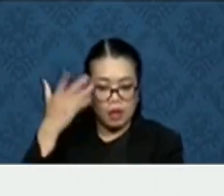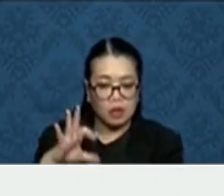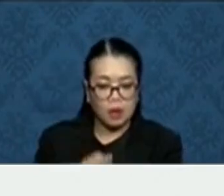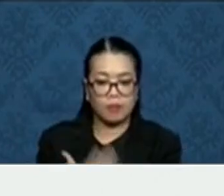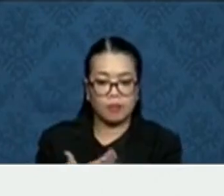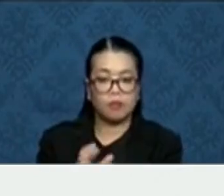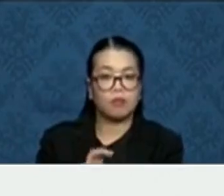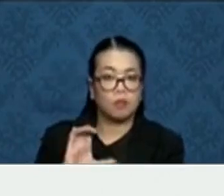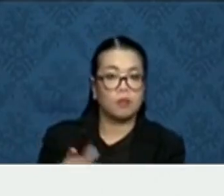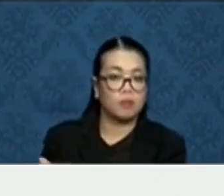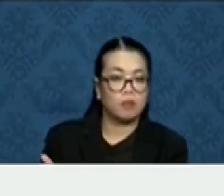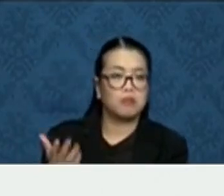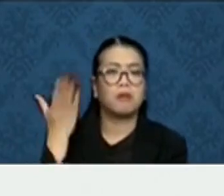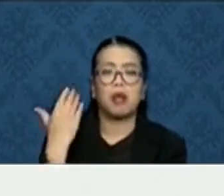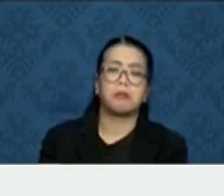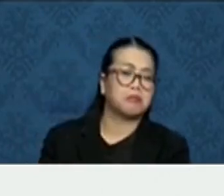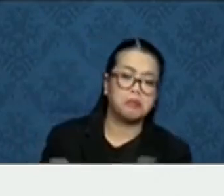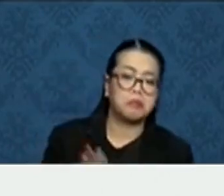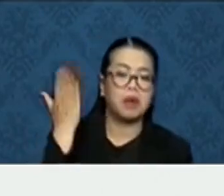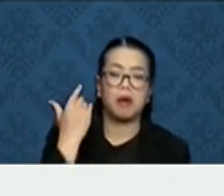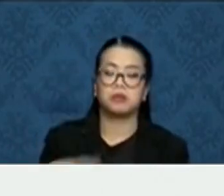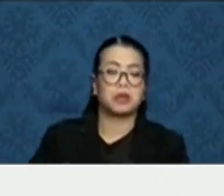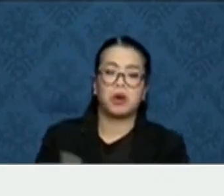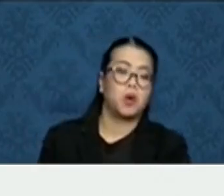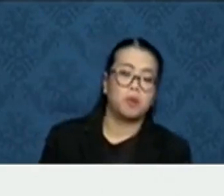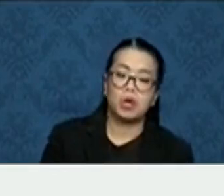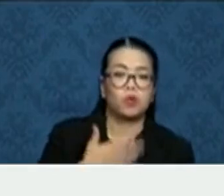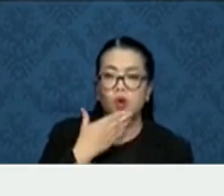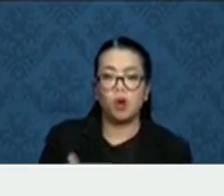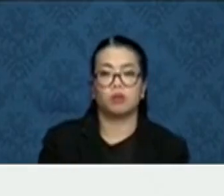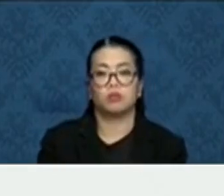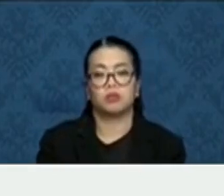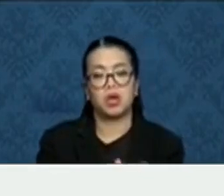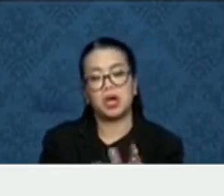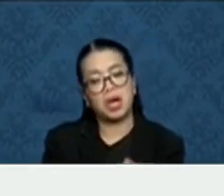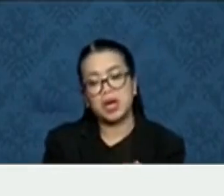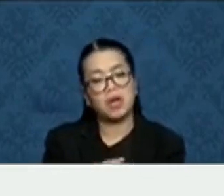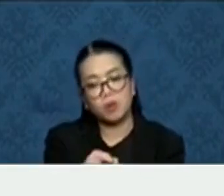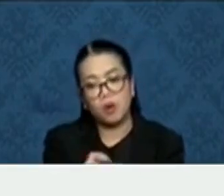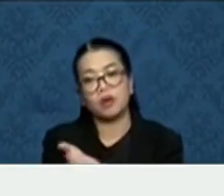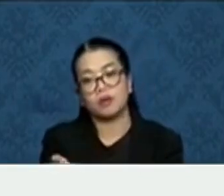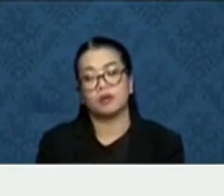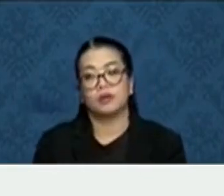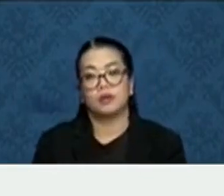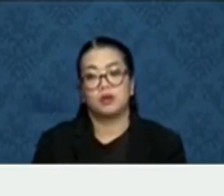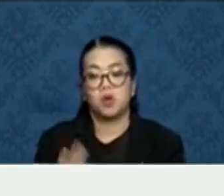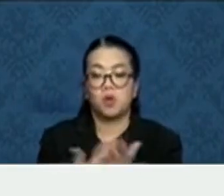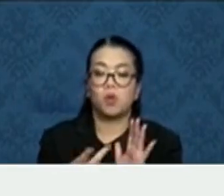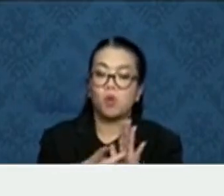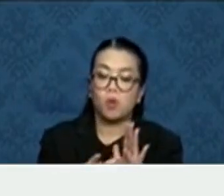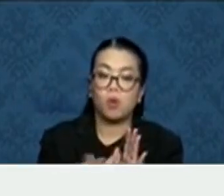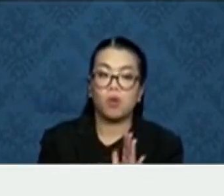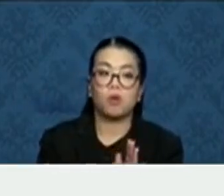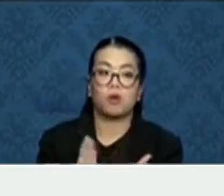ประมาณเพราะว่าท่านล้มเหลวมาตลอดเลยครับครับอภิพายครั้งสุดท้ายคะแนนก็น้อยกว่าเขาเอินกู้ก็